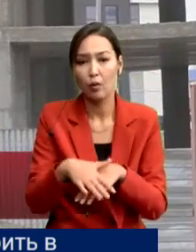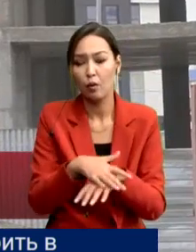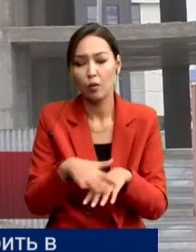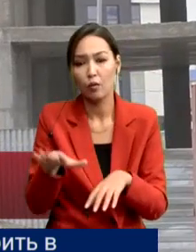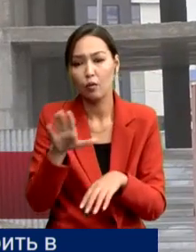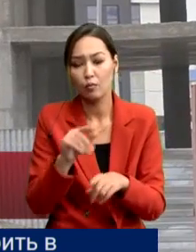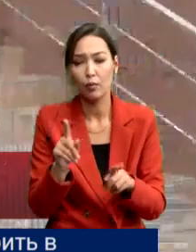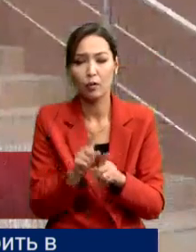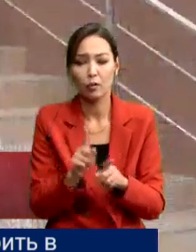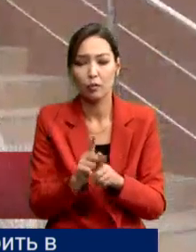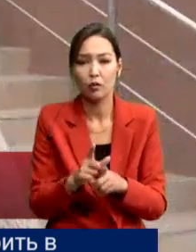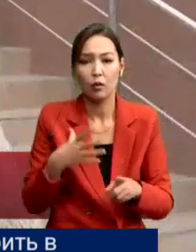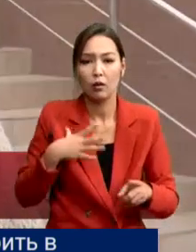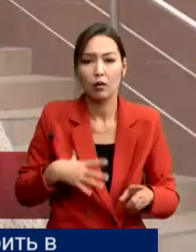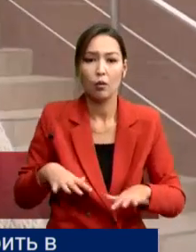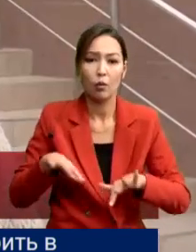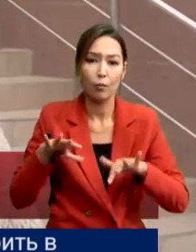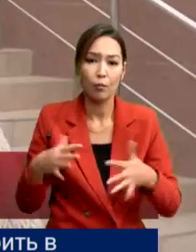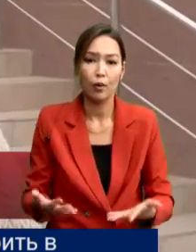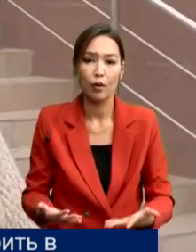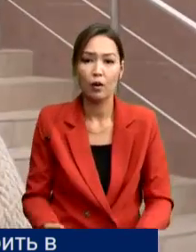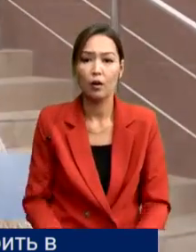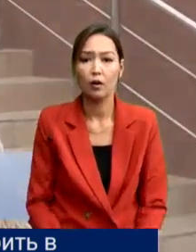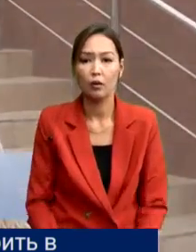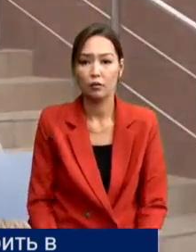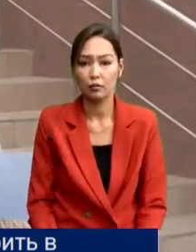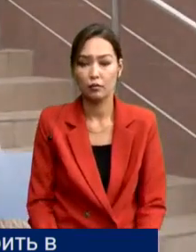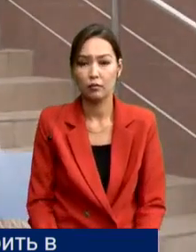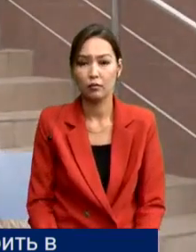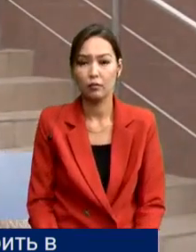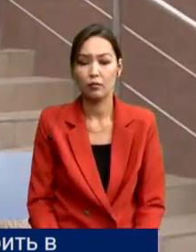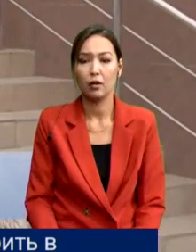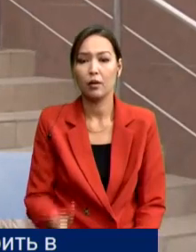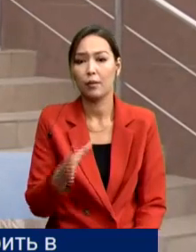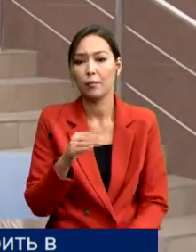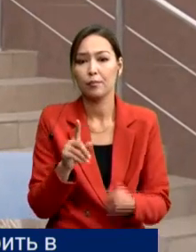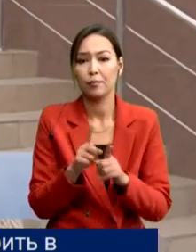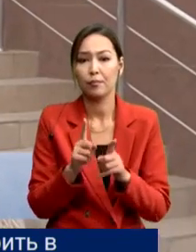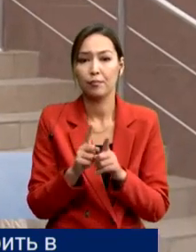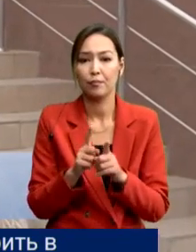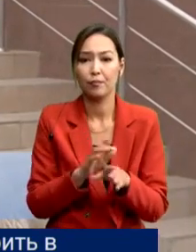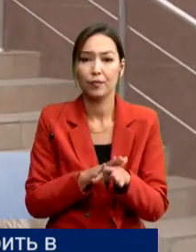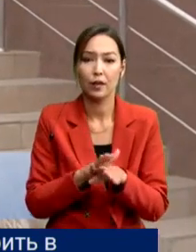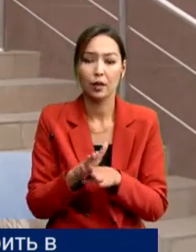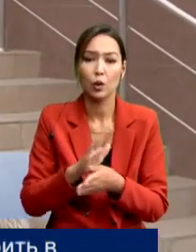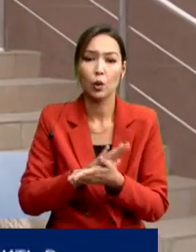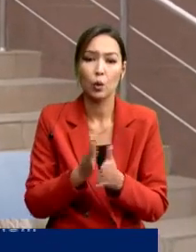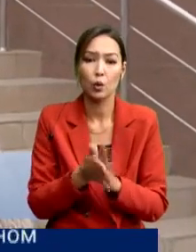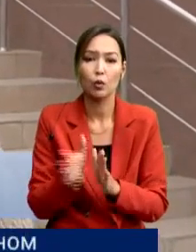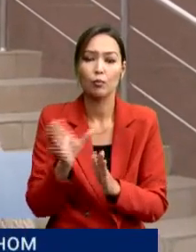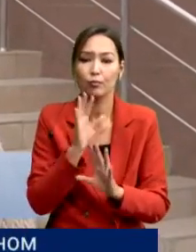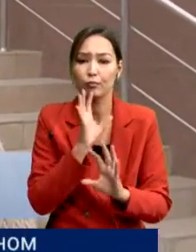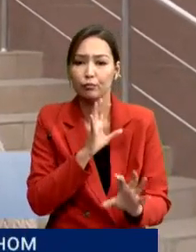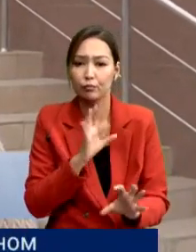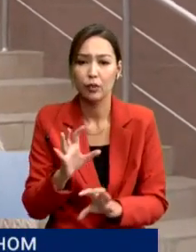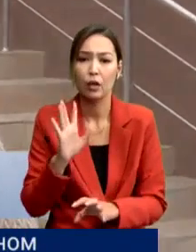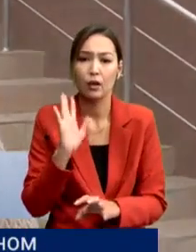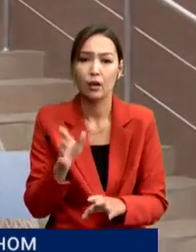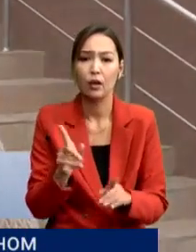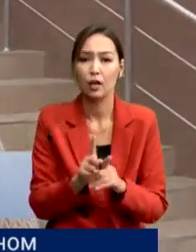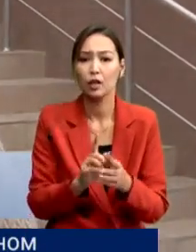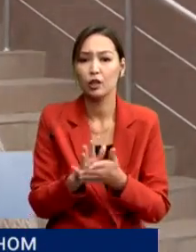шыдамы таусылған. Біздер осы үйге аша салған кезде бізге бүткіл условия бәрі жасап береміз.